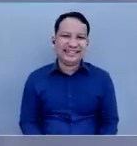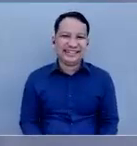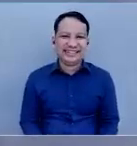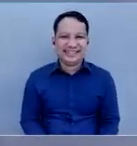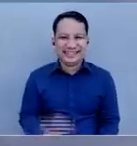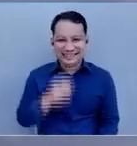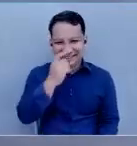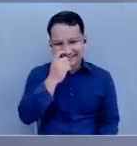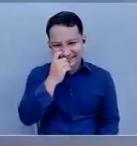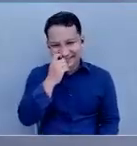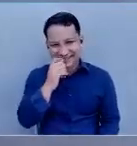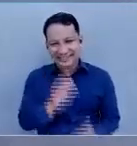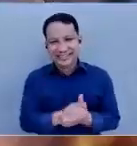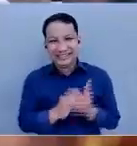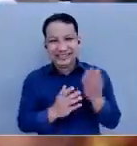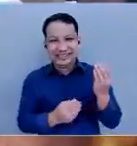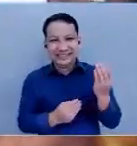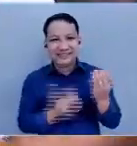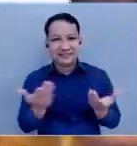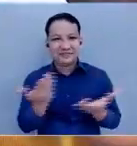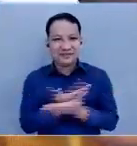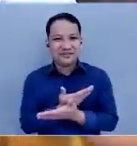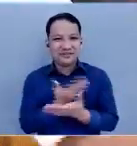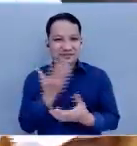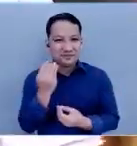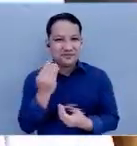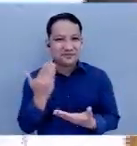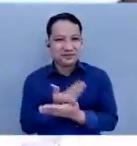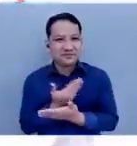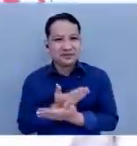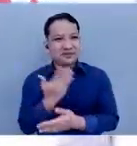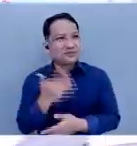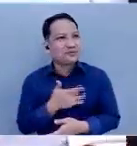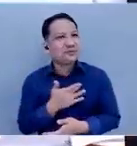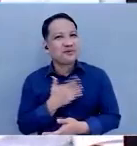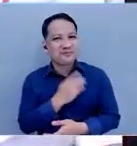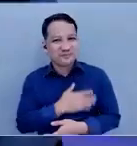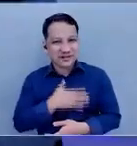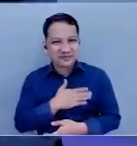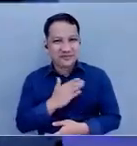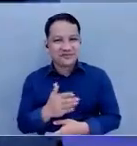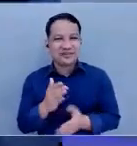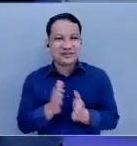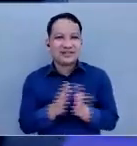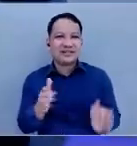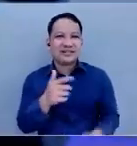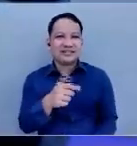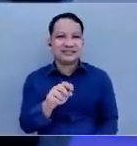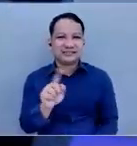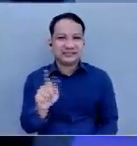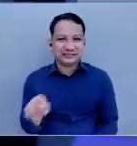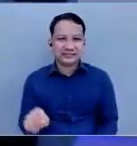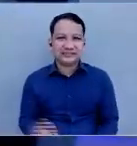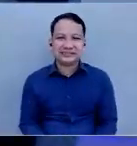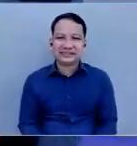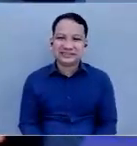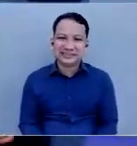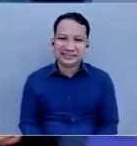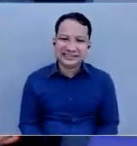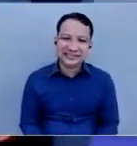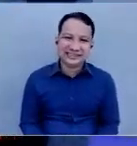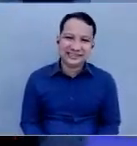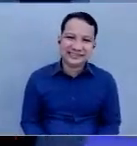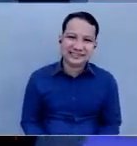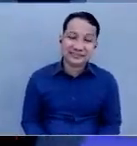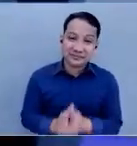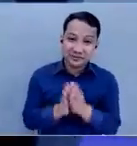Pero in-update nyo, no? Yes, no. Nag-ginawa niyong current para ma-appreciate. Ng gens, yes. Oh, oh, pero sa na-enjoy natin, pinanood